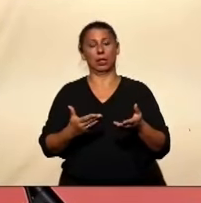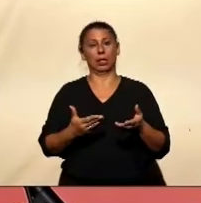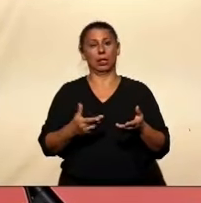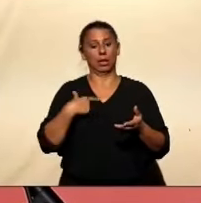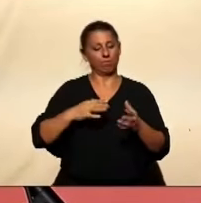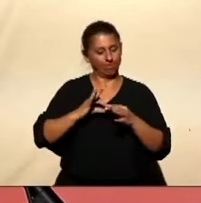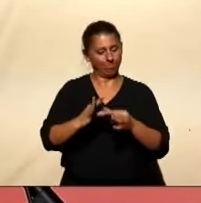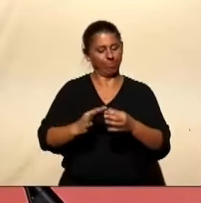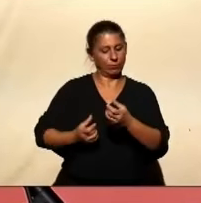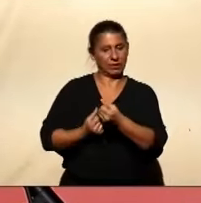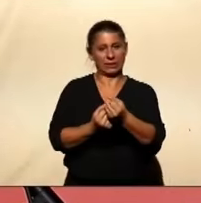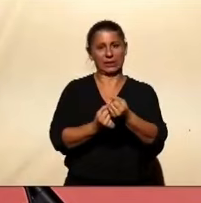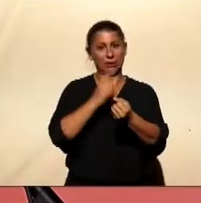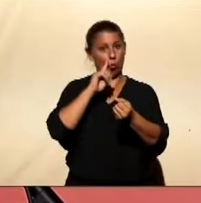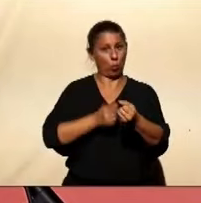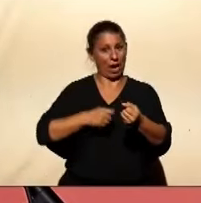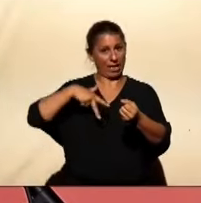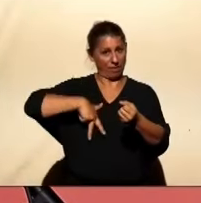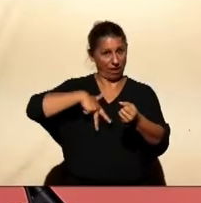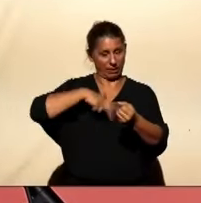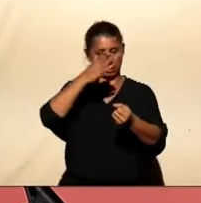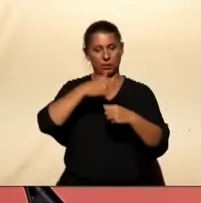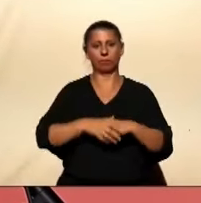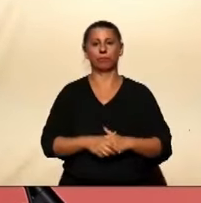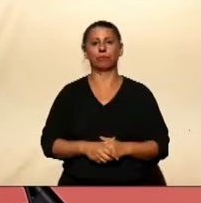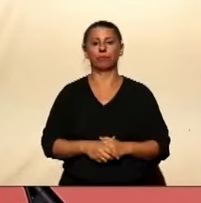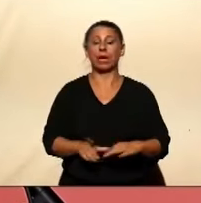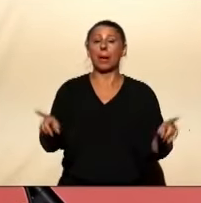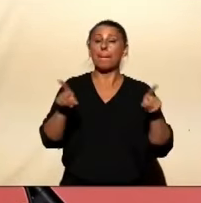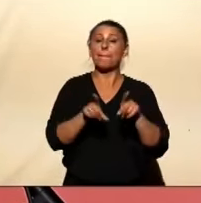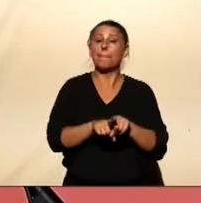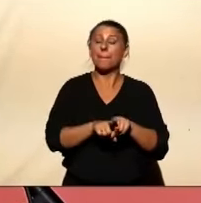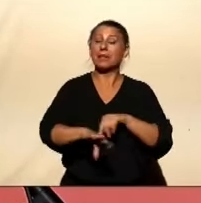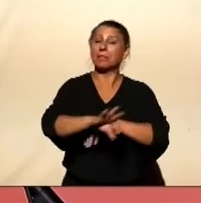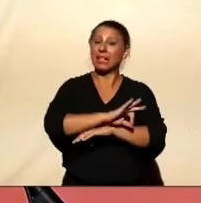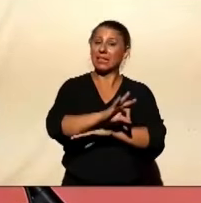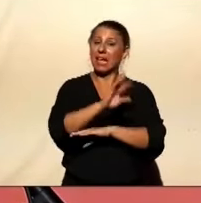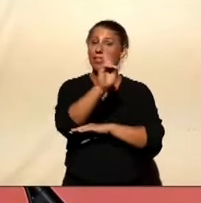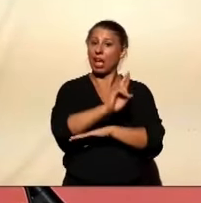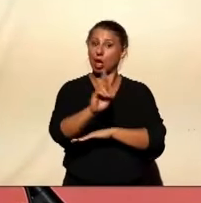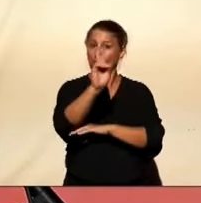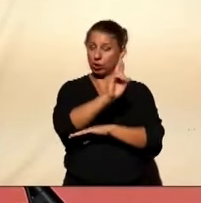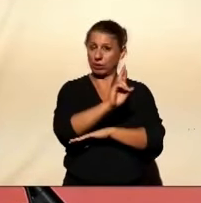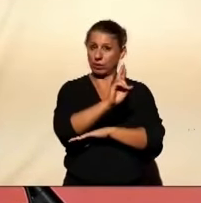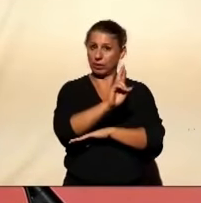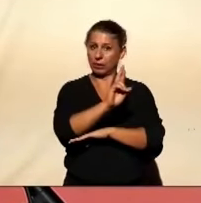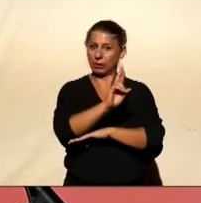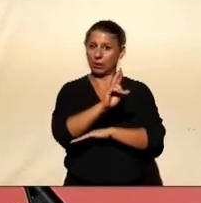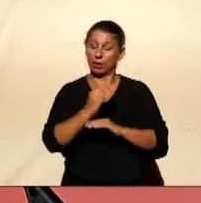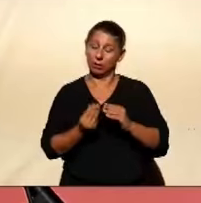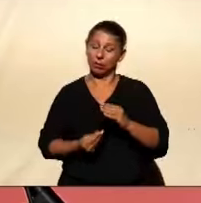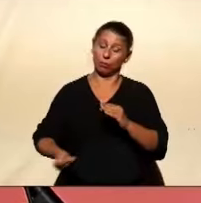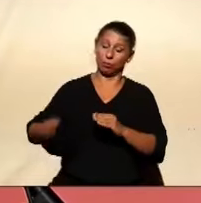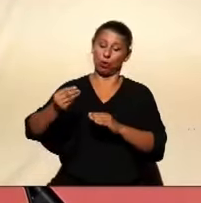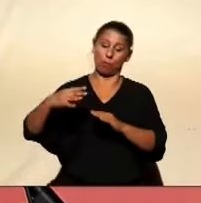τη στήριξή τους στην Ουκρανική κυβέρνηση, μαζί με τα σχέδια της Ρωσίας για κλιμάκωση της δικής